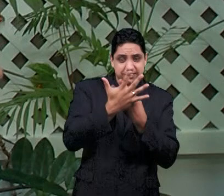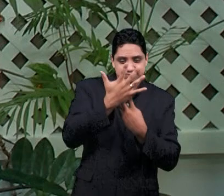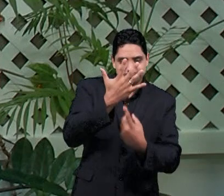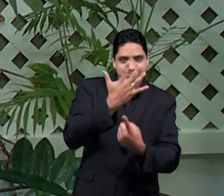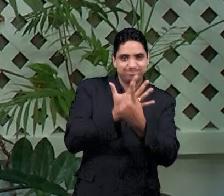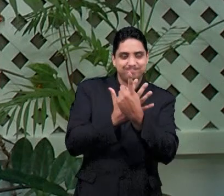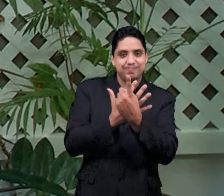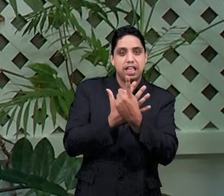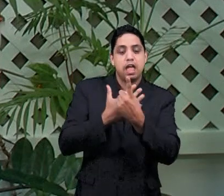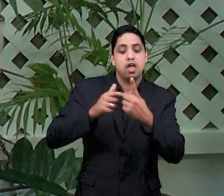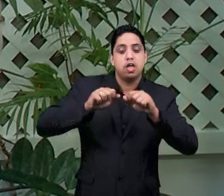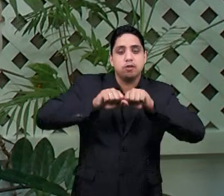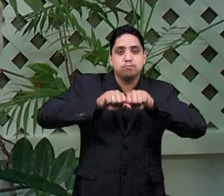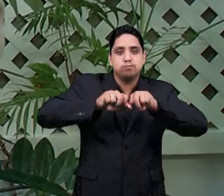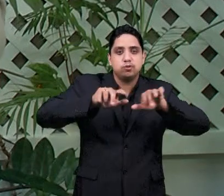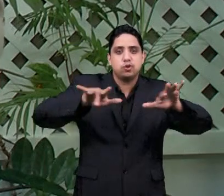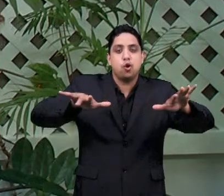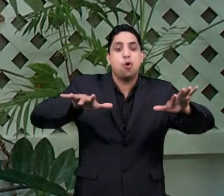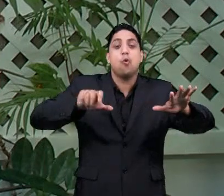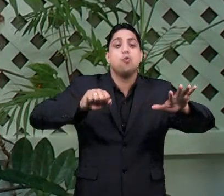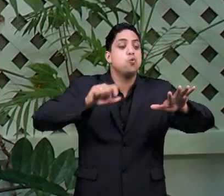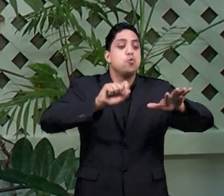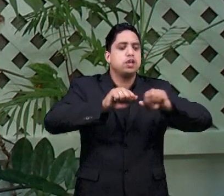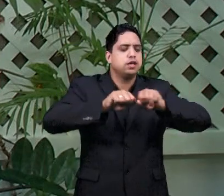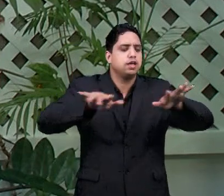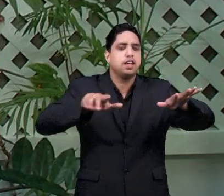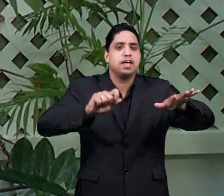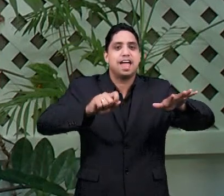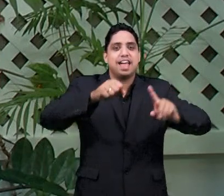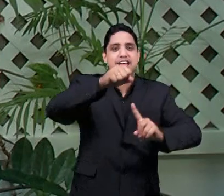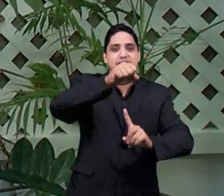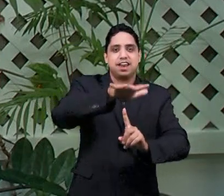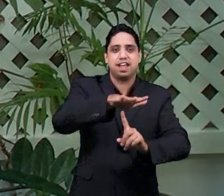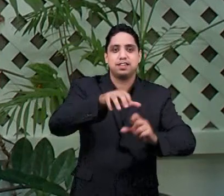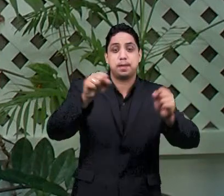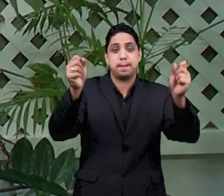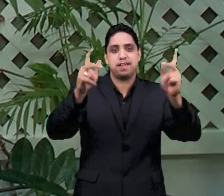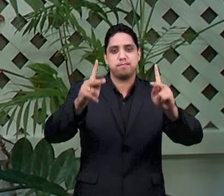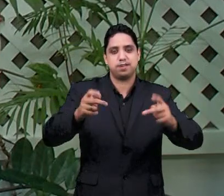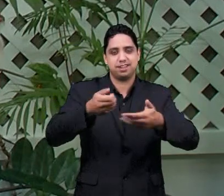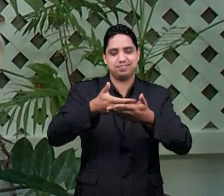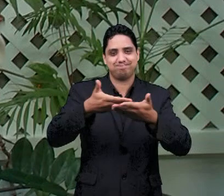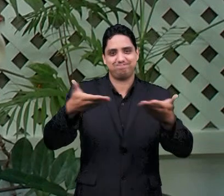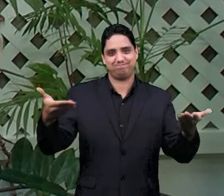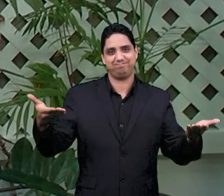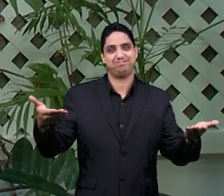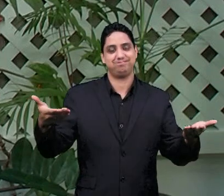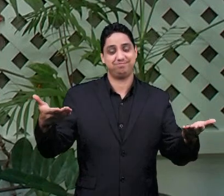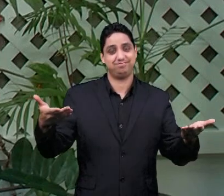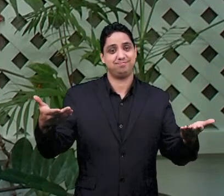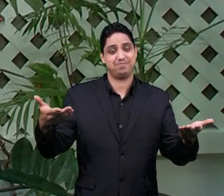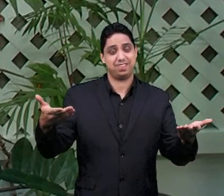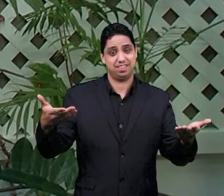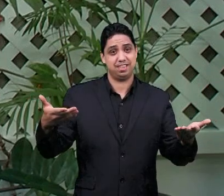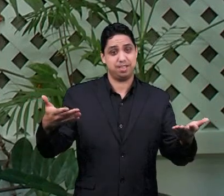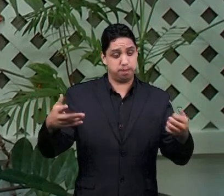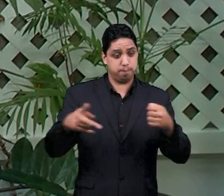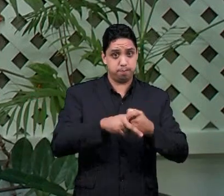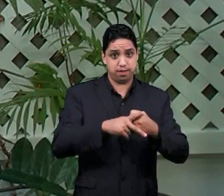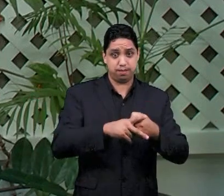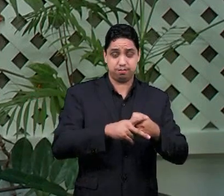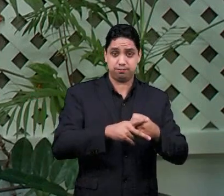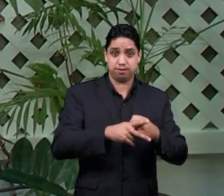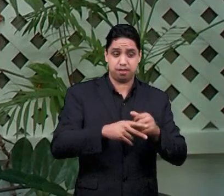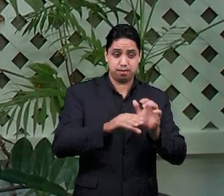multipliées. Donc, voici le texte 1 Pierre 1, 2. Donc, il n'y a pas d'erreur. Dans le projet